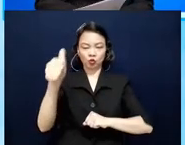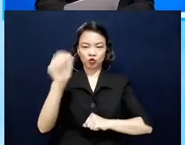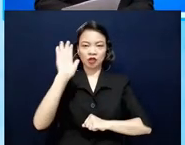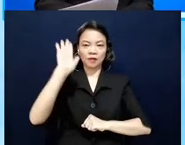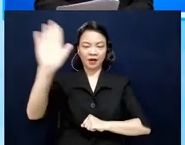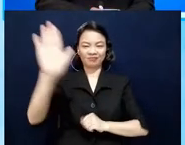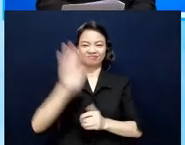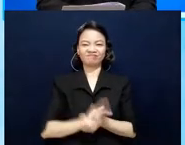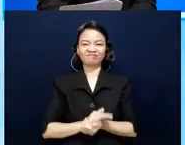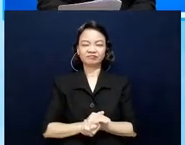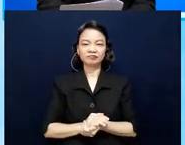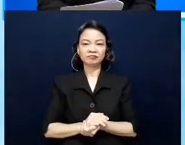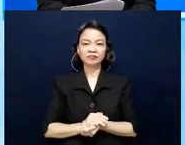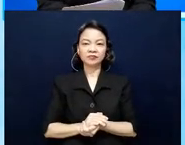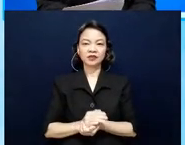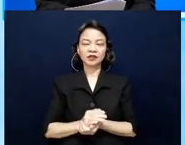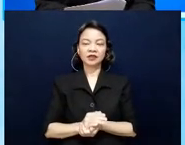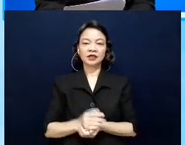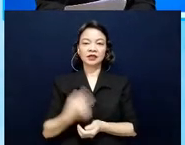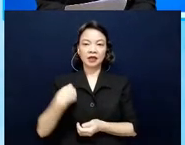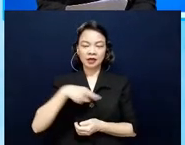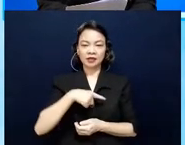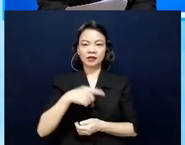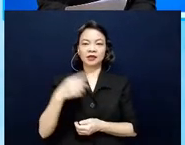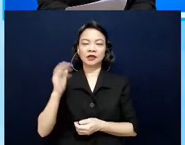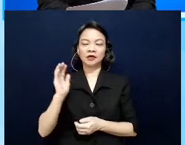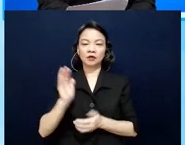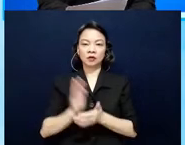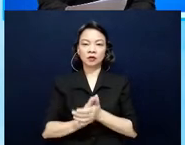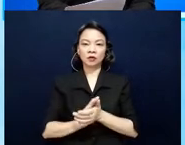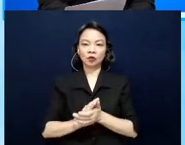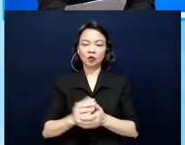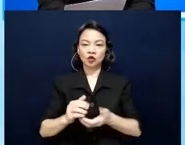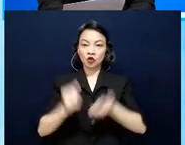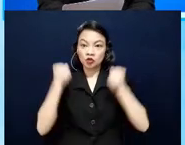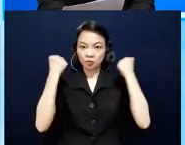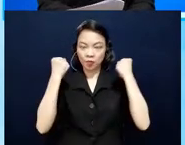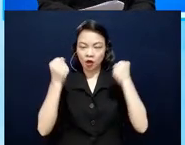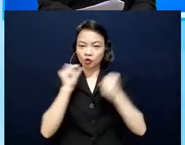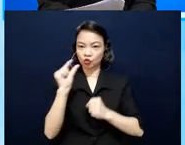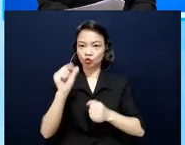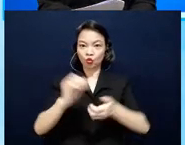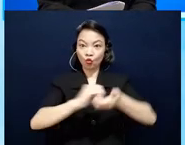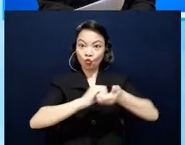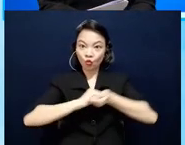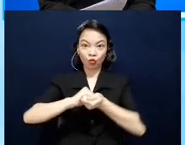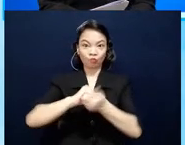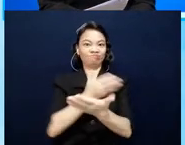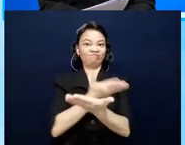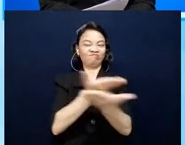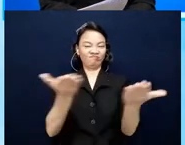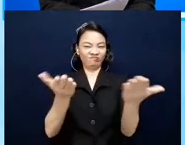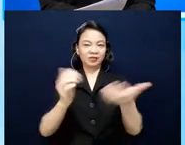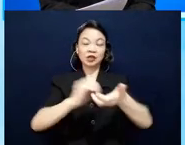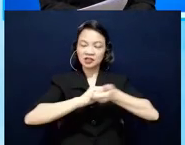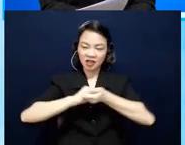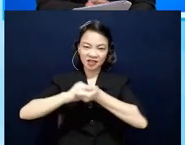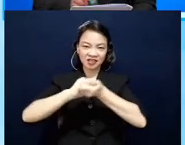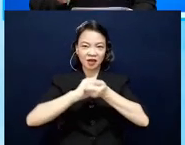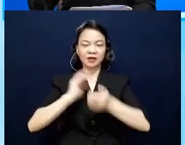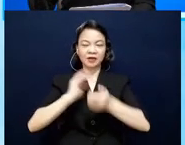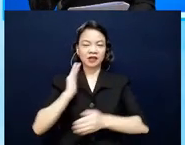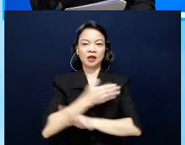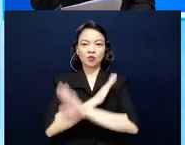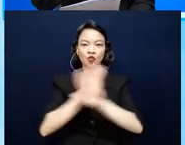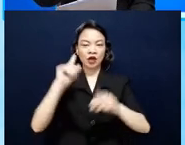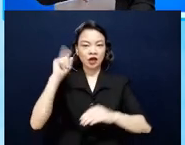dari kami. Kami semangat untuk berkolaborasi dengan Bapak-Ibu semua dan tentu kerjasama kita tidak hanya pada kegiatan